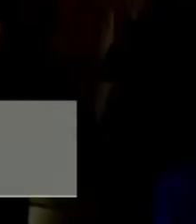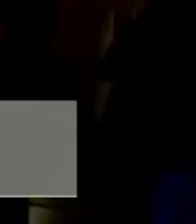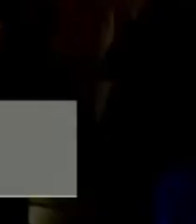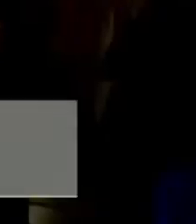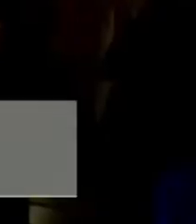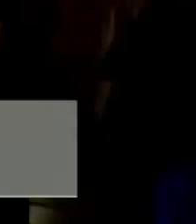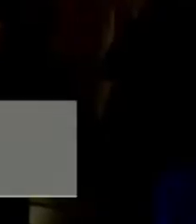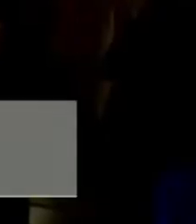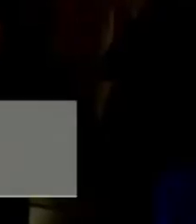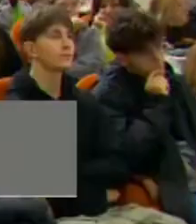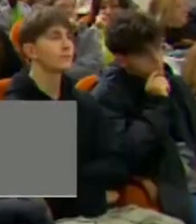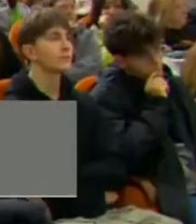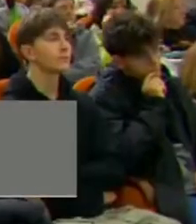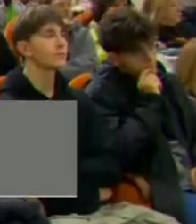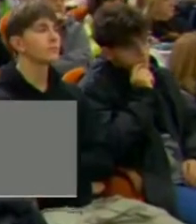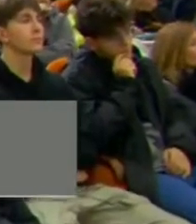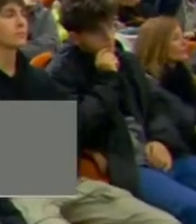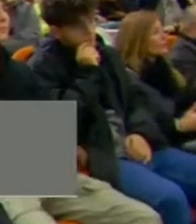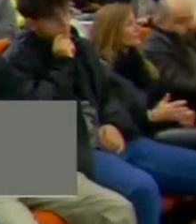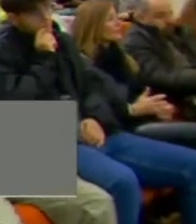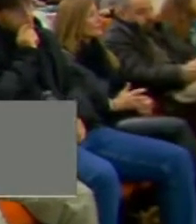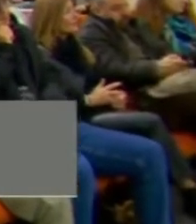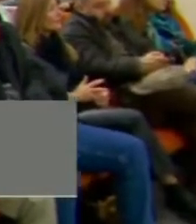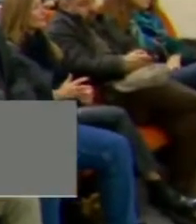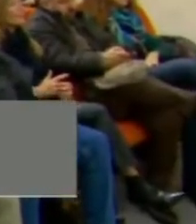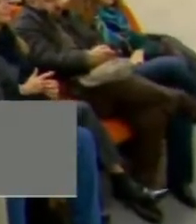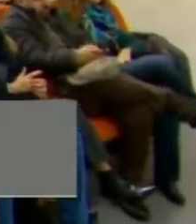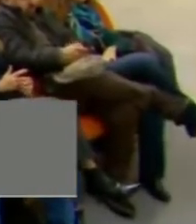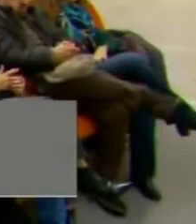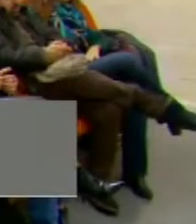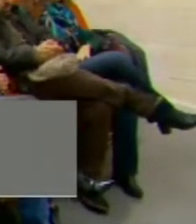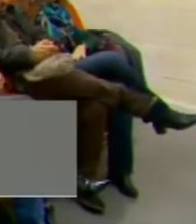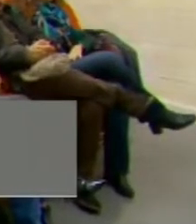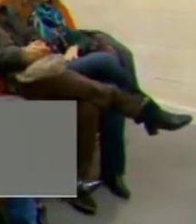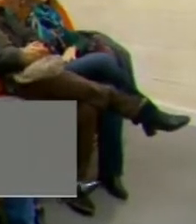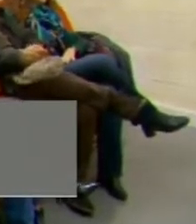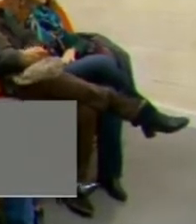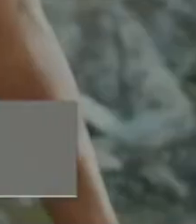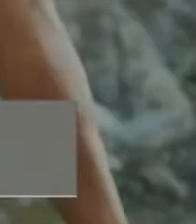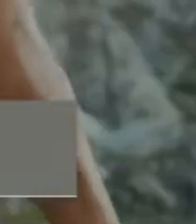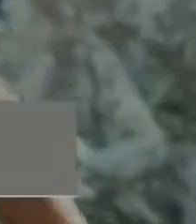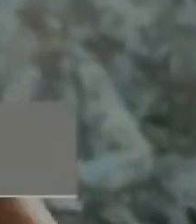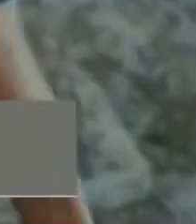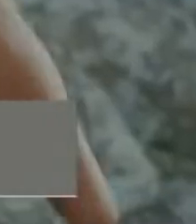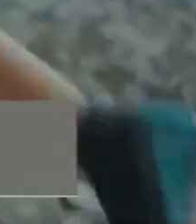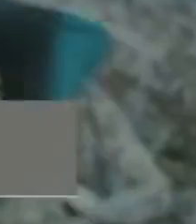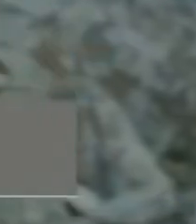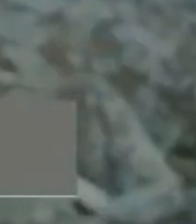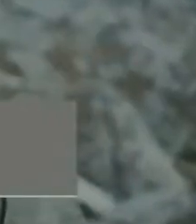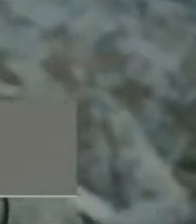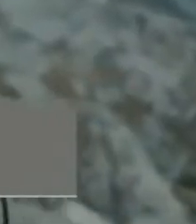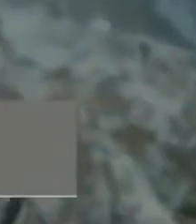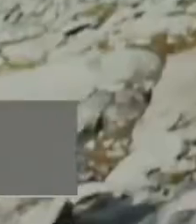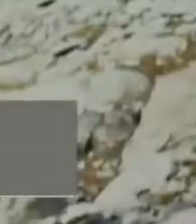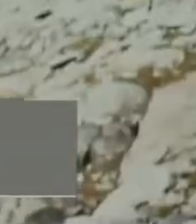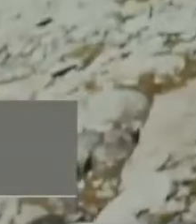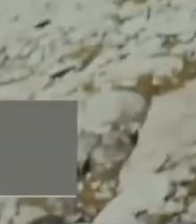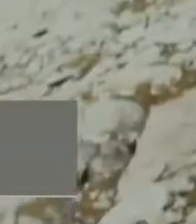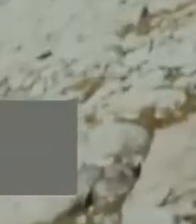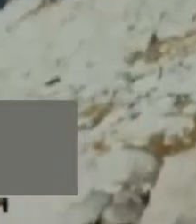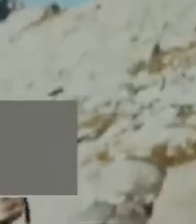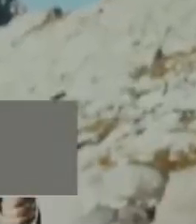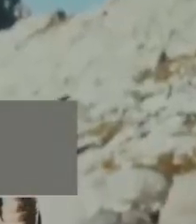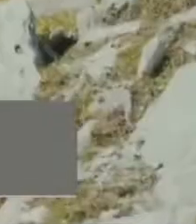Lo sport al cinema, a Matera, due giorni di proiezioni di film che mostrano la bellezza dell'agonismo e il suo ruolo sociale, coinvolti gli